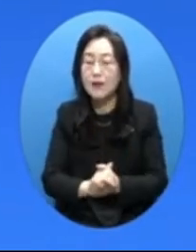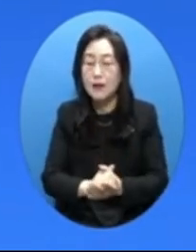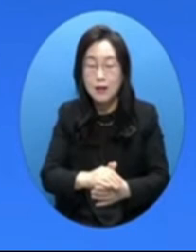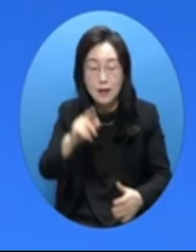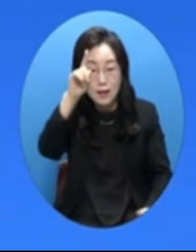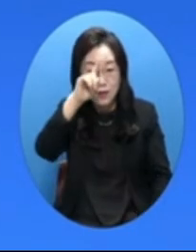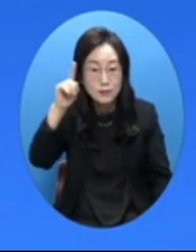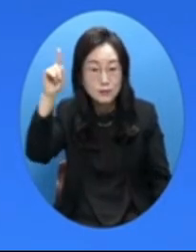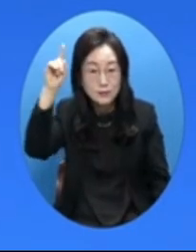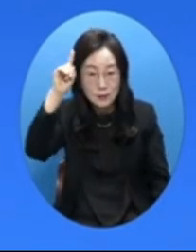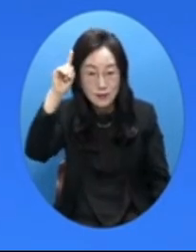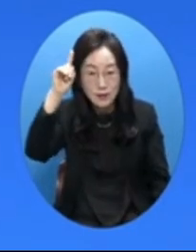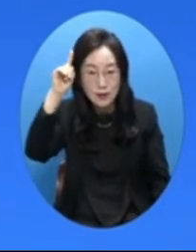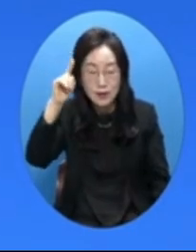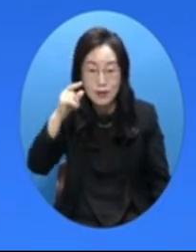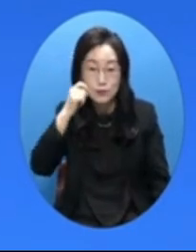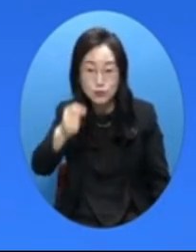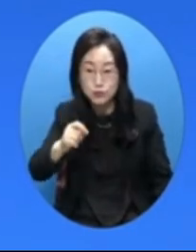러시아와